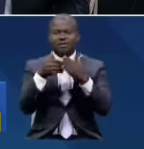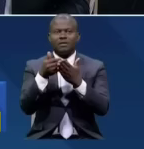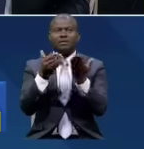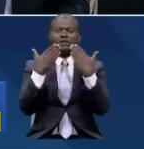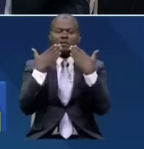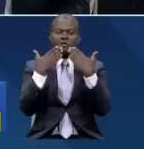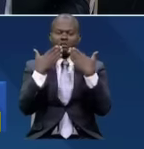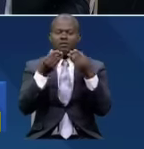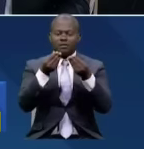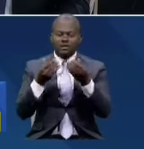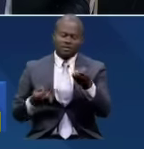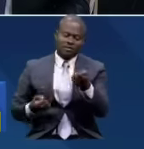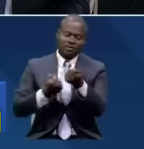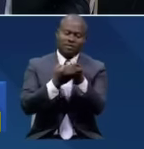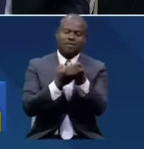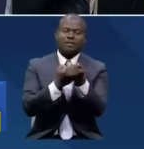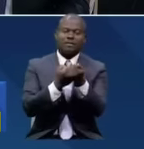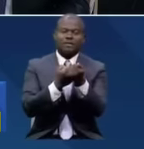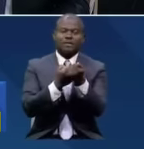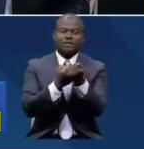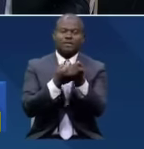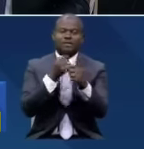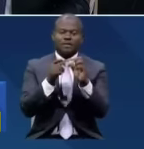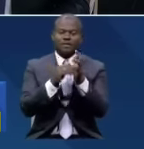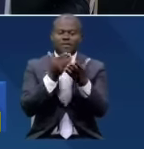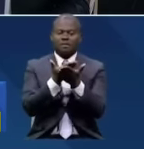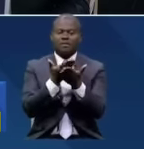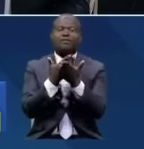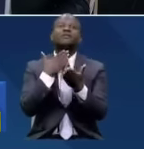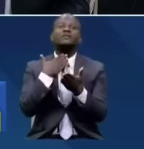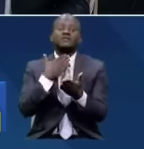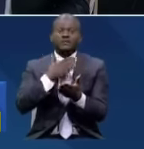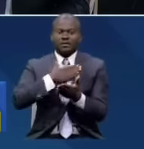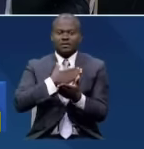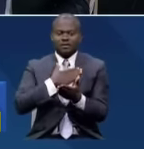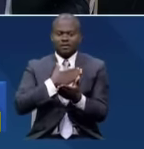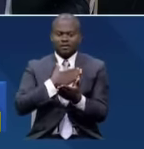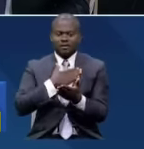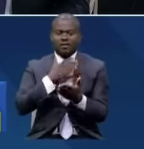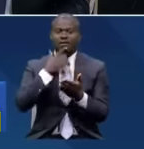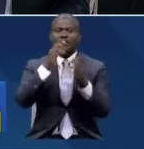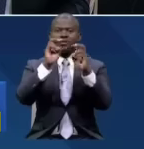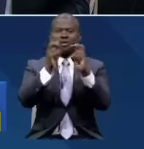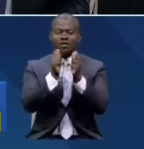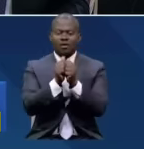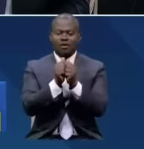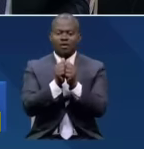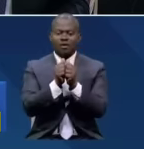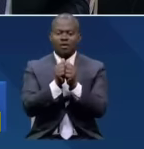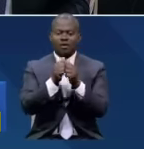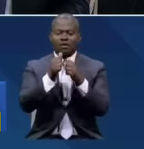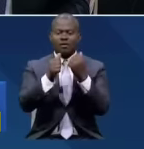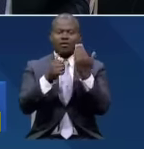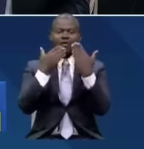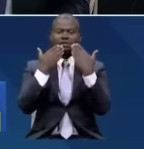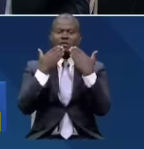bworozi. Nkaba nasabaga rero icyifuzo cyanjye ko hamwe no gushimira uru ruganda mwaduhaye, nyakubahwa